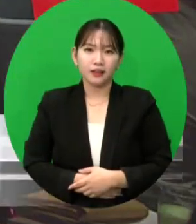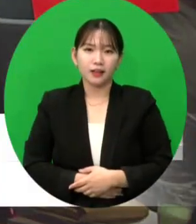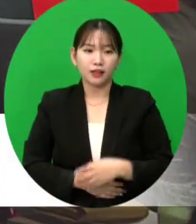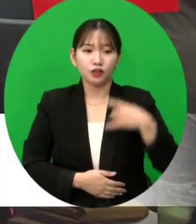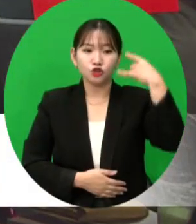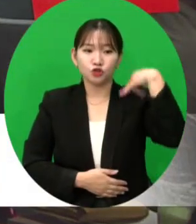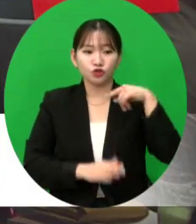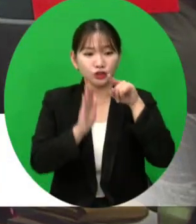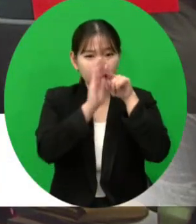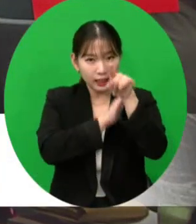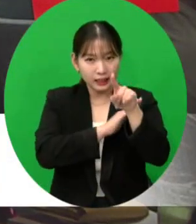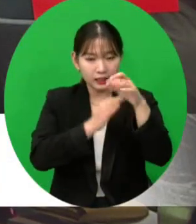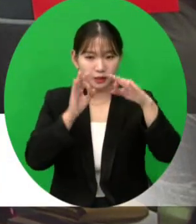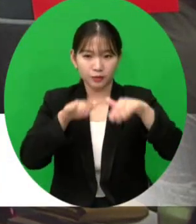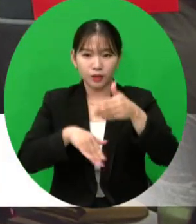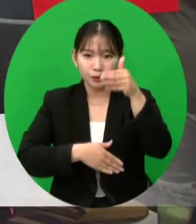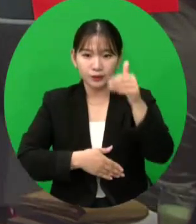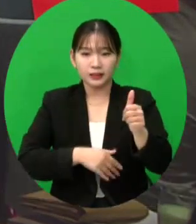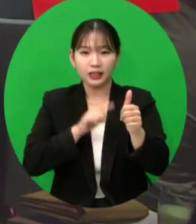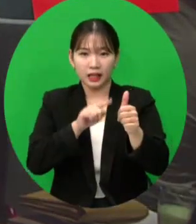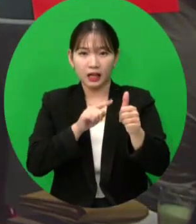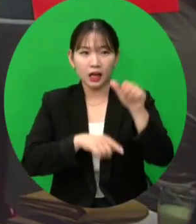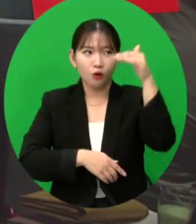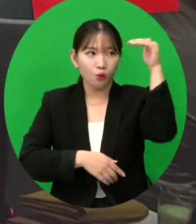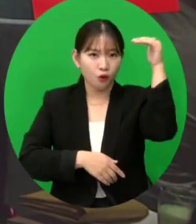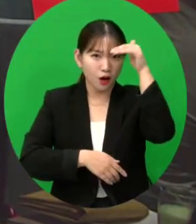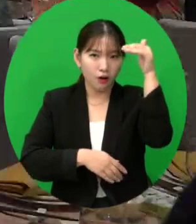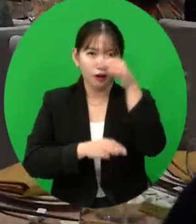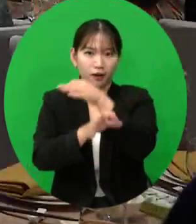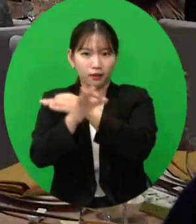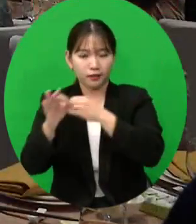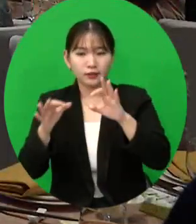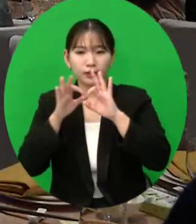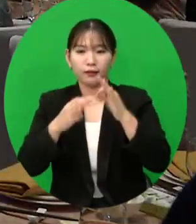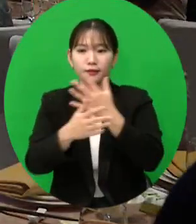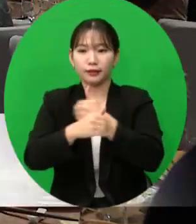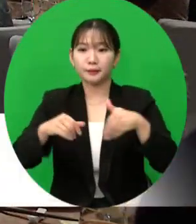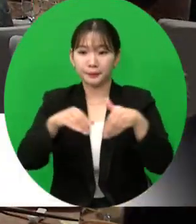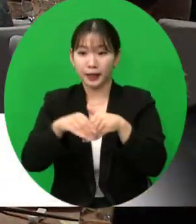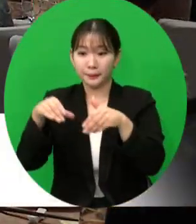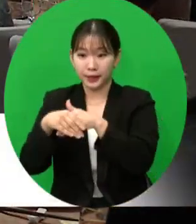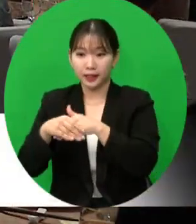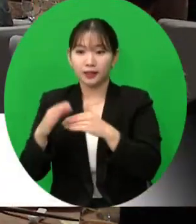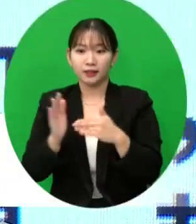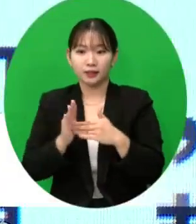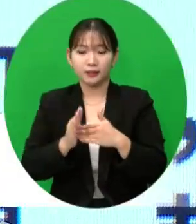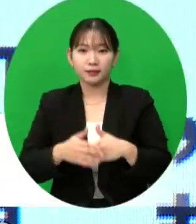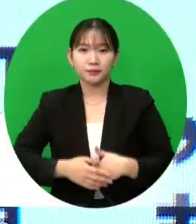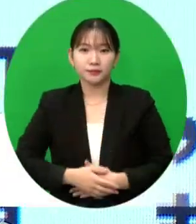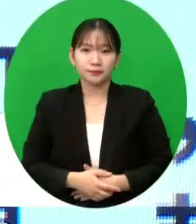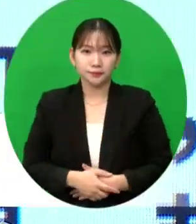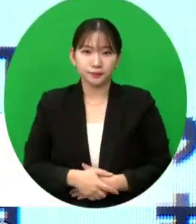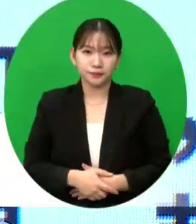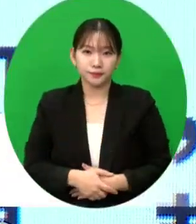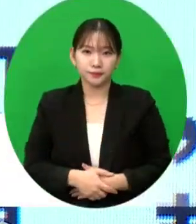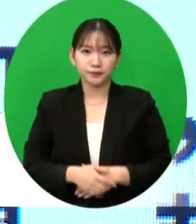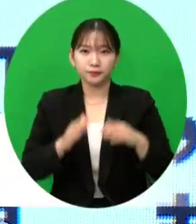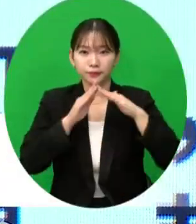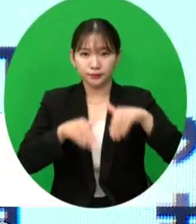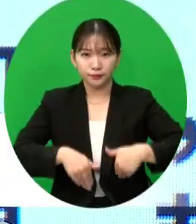중국을 방문 중인 김영록 전남지사가 관광과 경제 관련 협약을 잇따라 체결했습니다